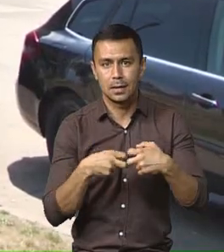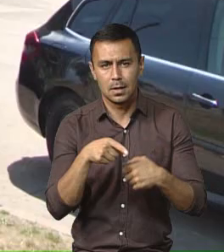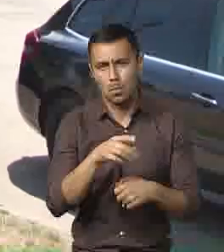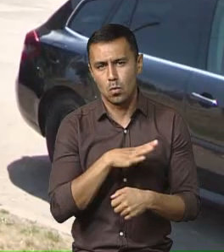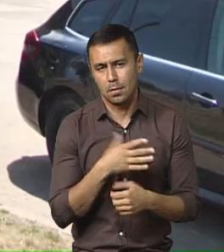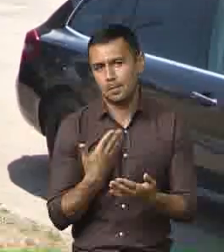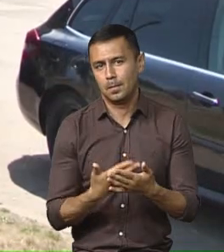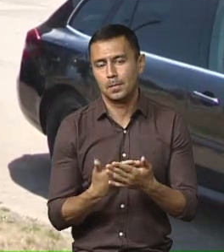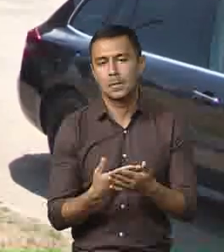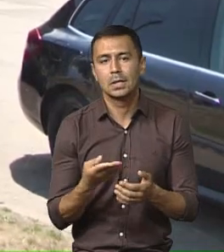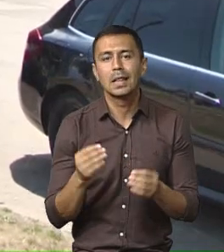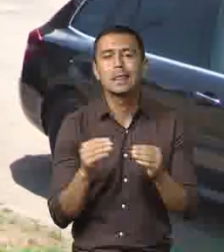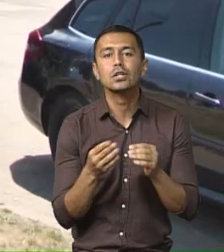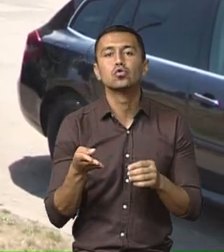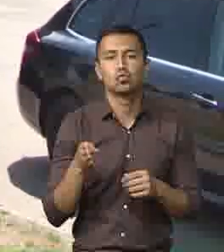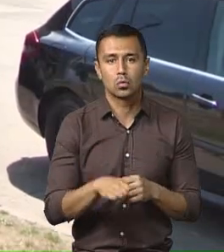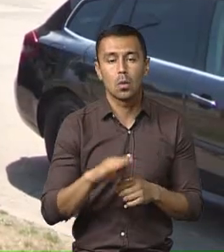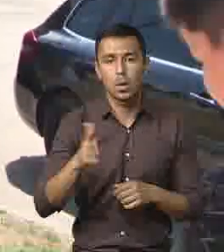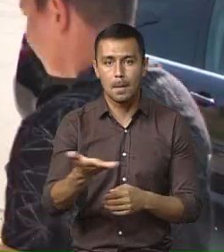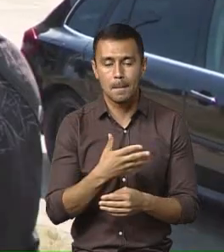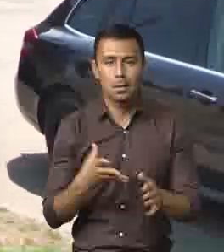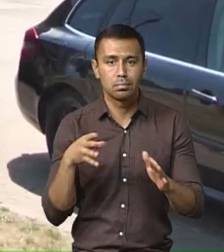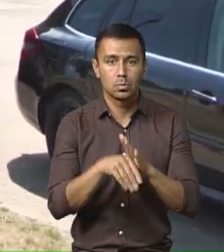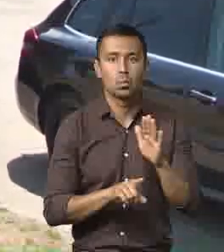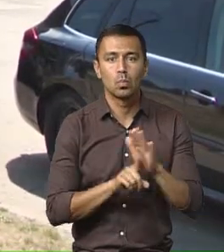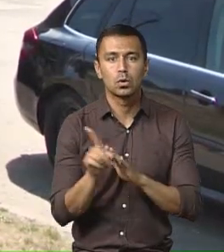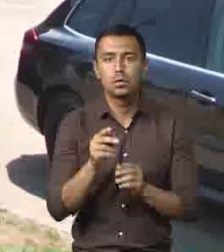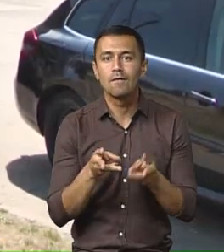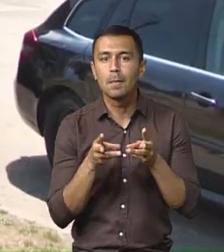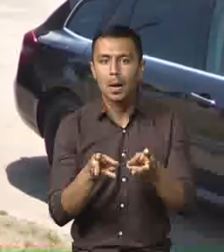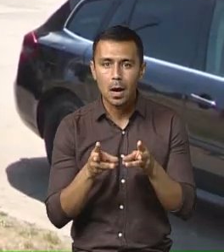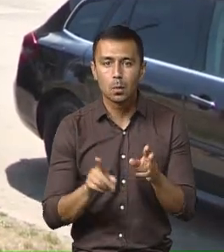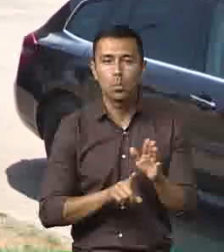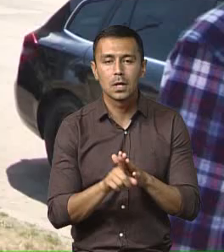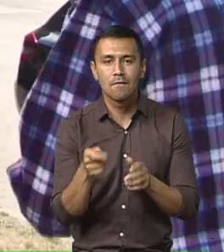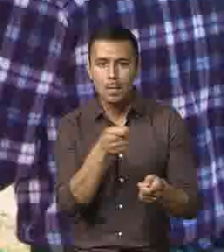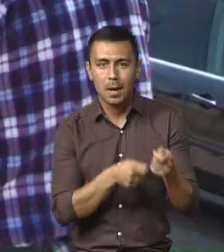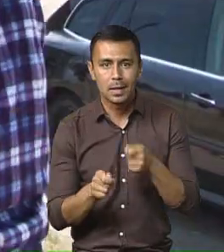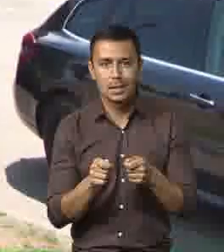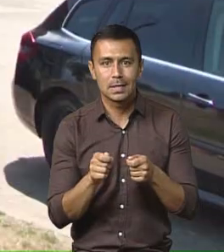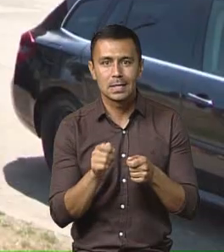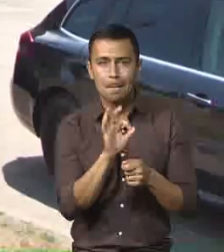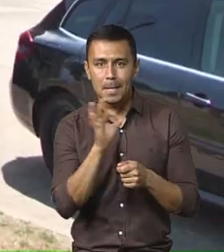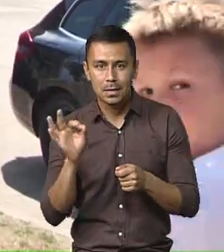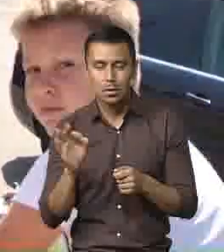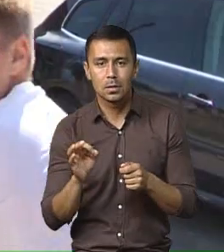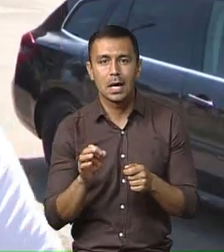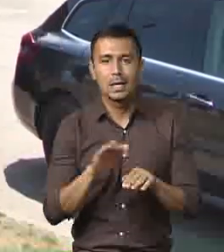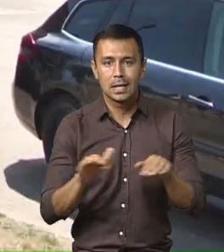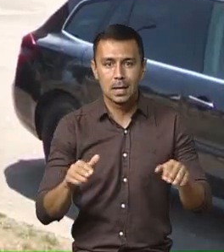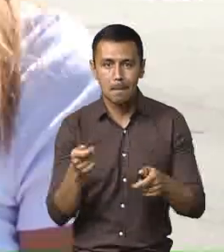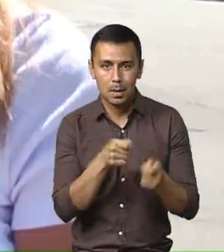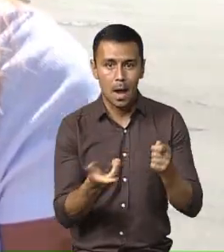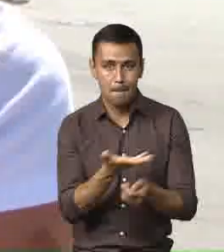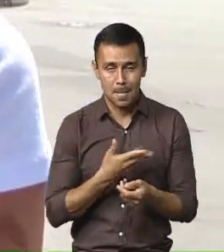було буквально там штучок 10. Потім ми вже долучились, почали щось випікати, почали виплітати з бісеру. В общем, діти плетуть, а ми